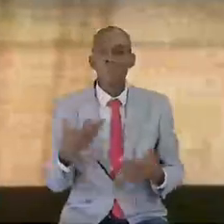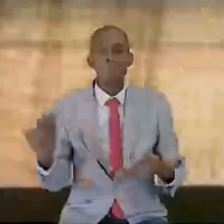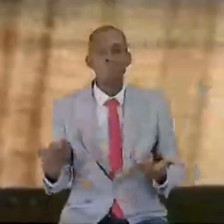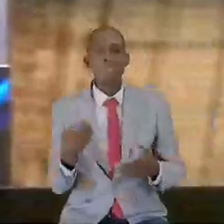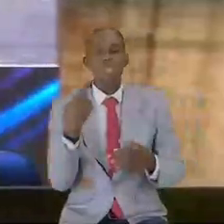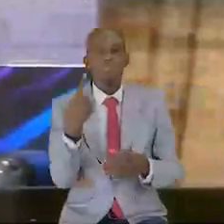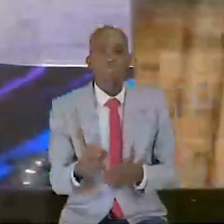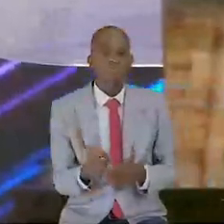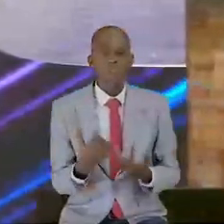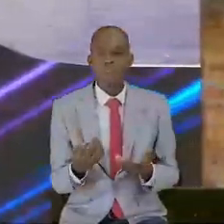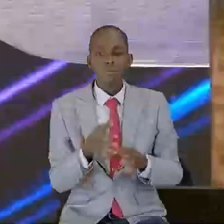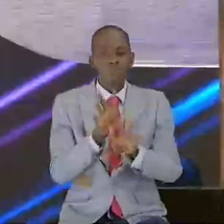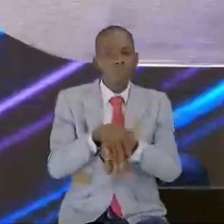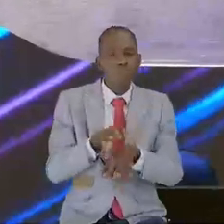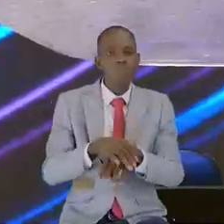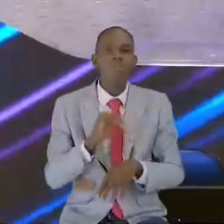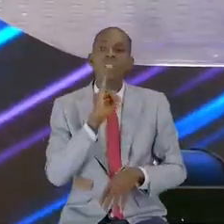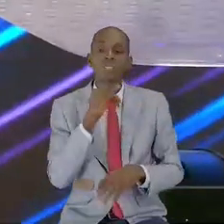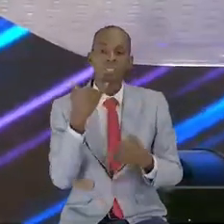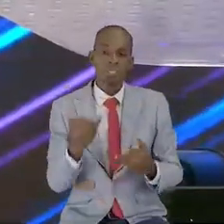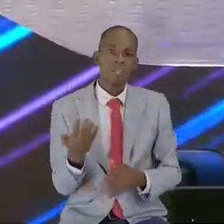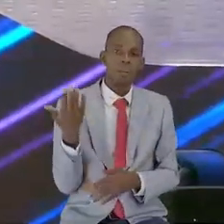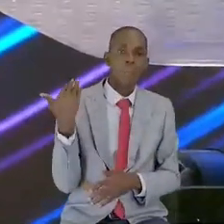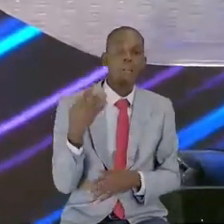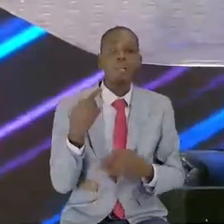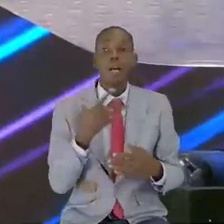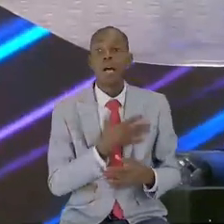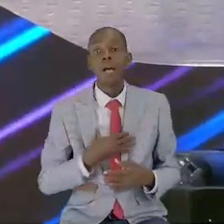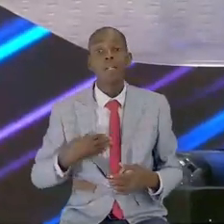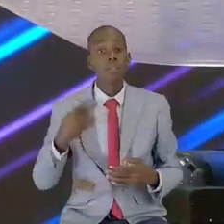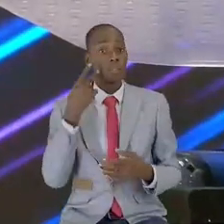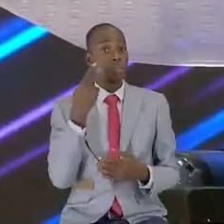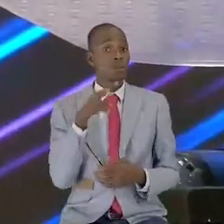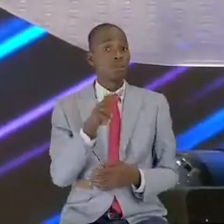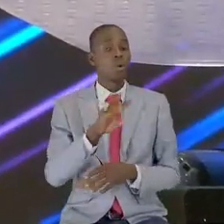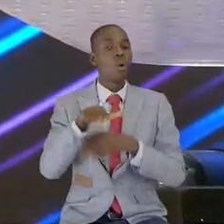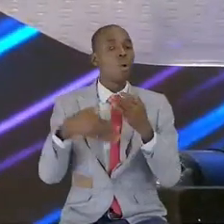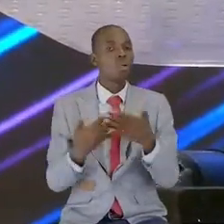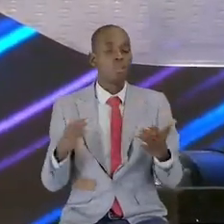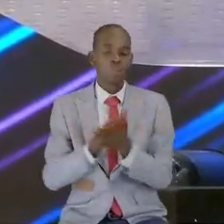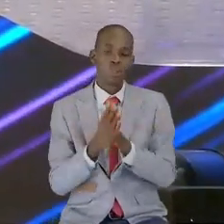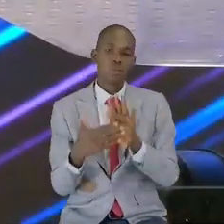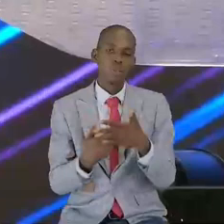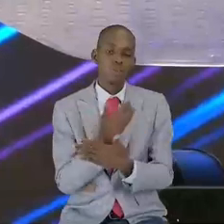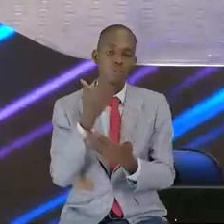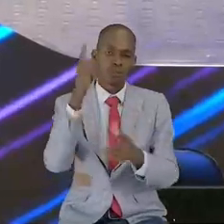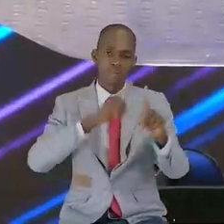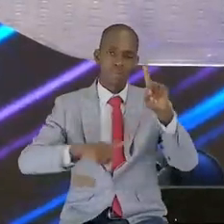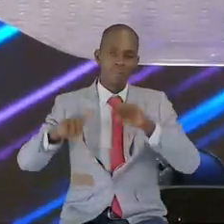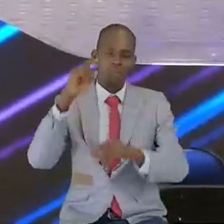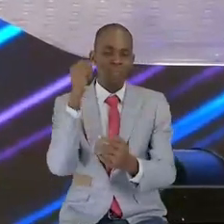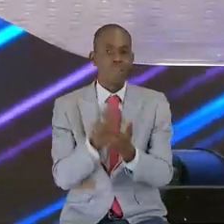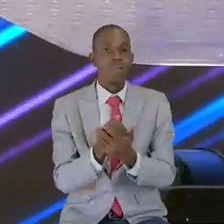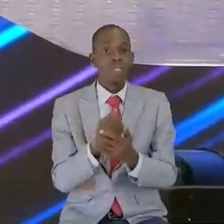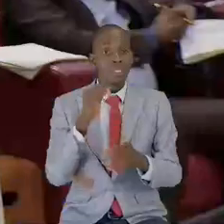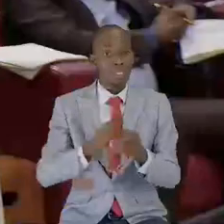l'ancienne hypocrisie est passée. Et voici, toutes choses sont devenues nouvelles. Amen. Dans ta